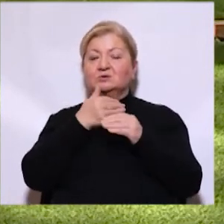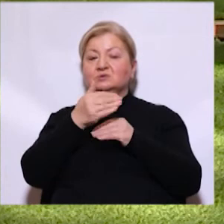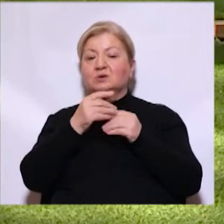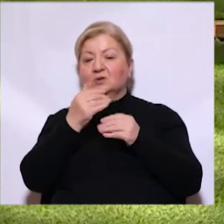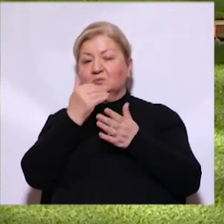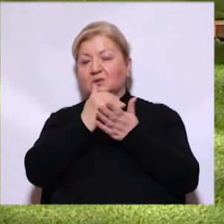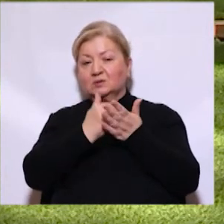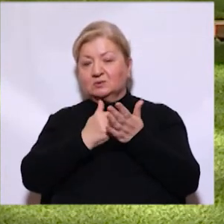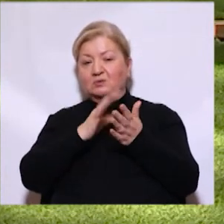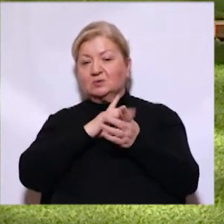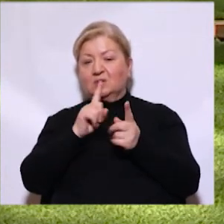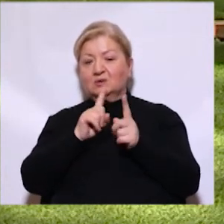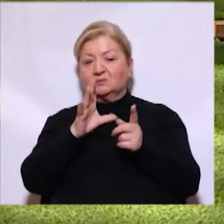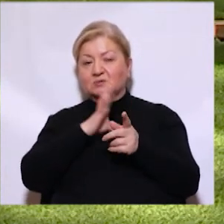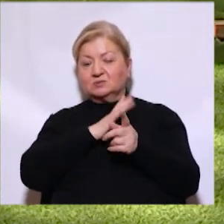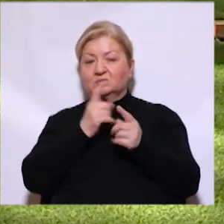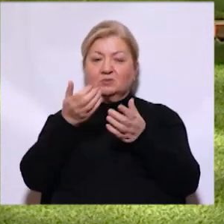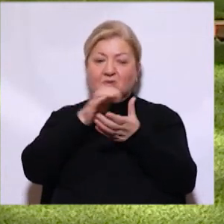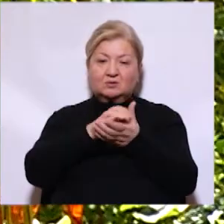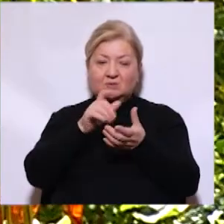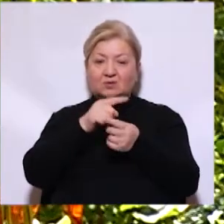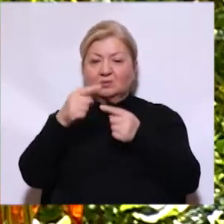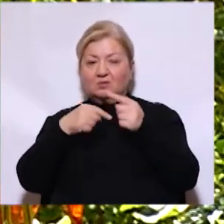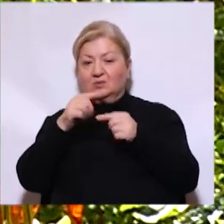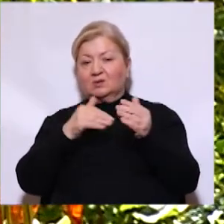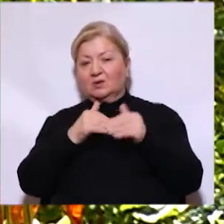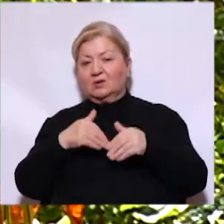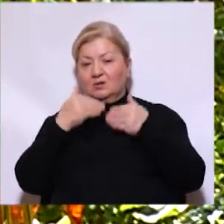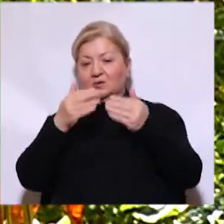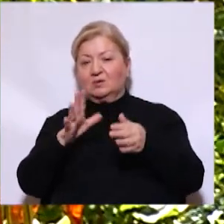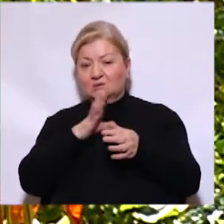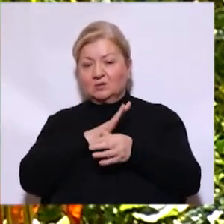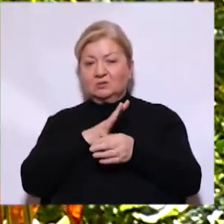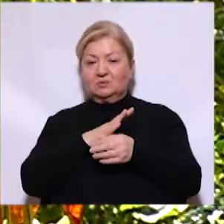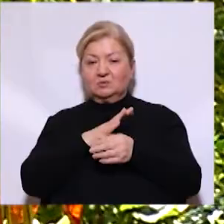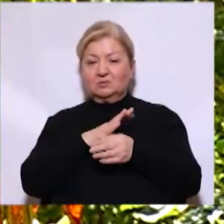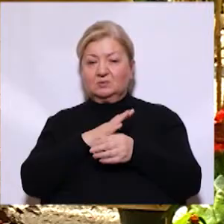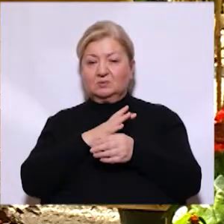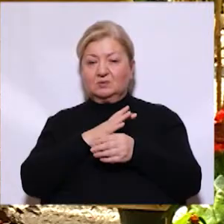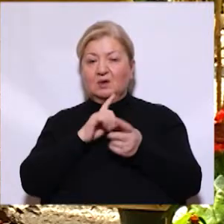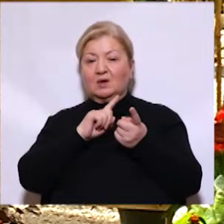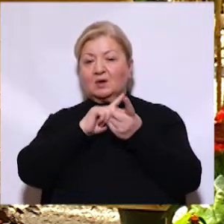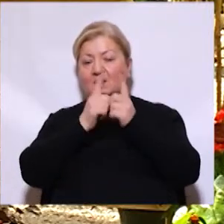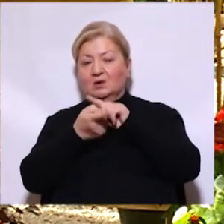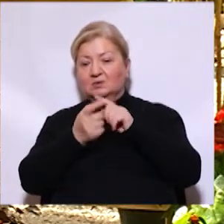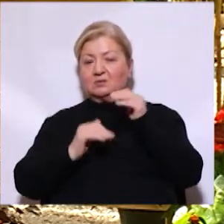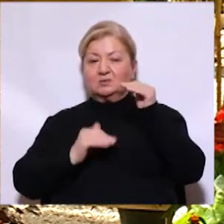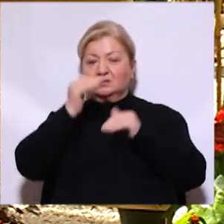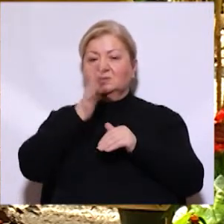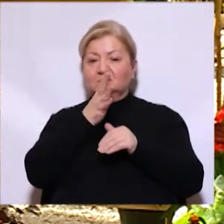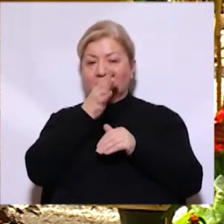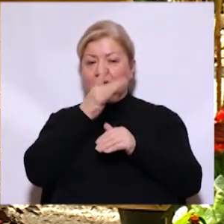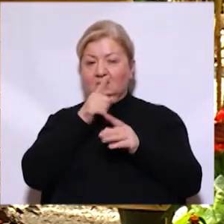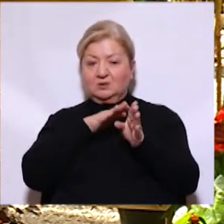შემდეგი გაკვეთილები, რაც გქონდა, ანუ კომუნიკაციიდან ასე ვთქვათ, რომ გადავიდეთ, იყო გარდატეხის ასაკი, ხო?